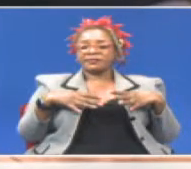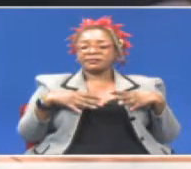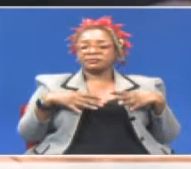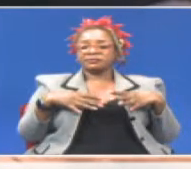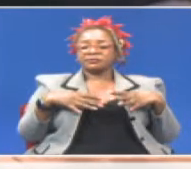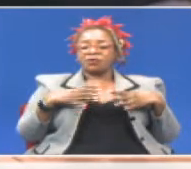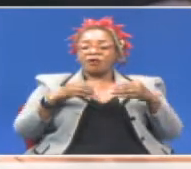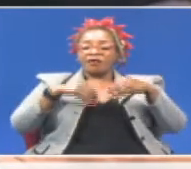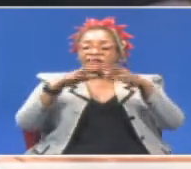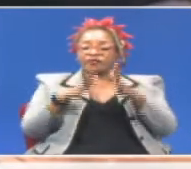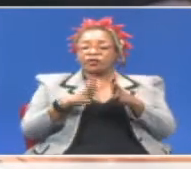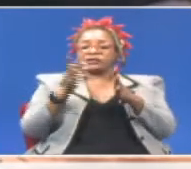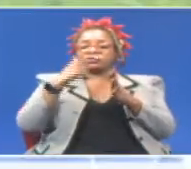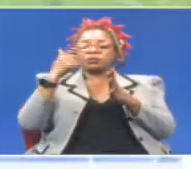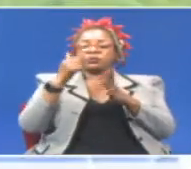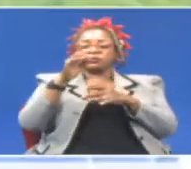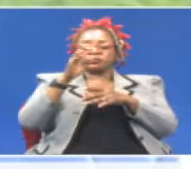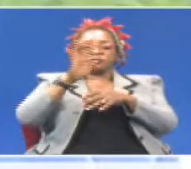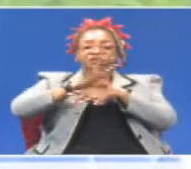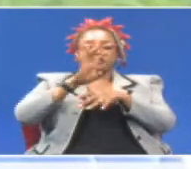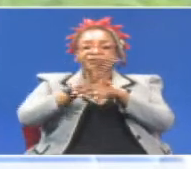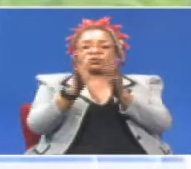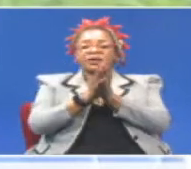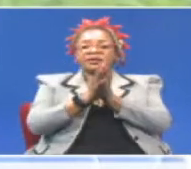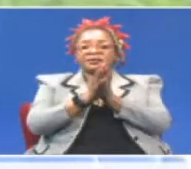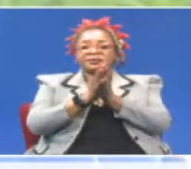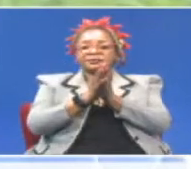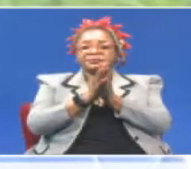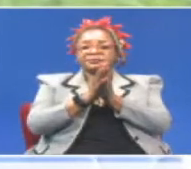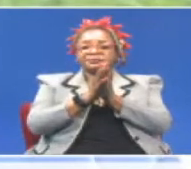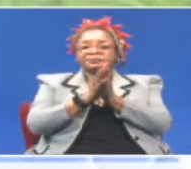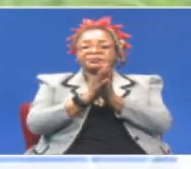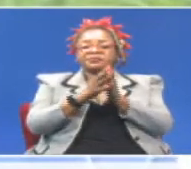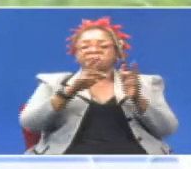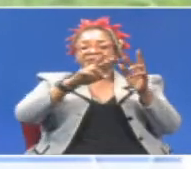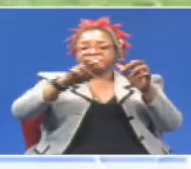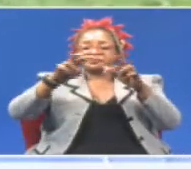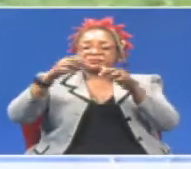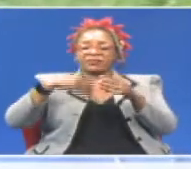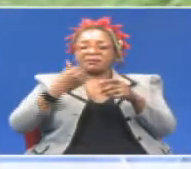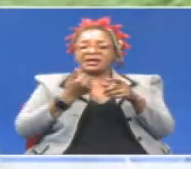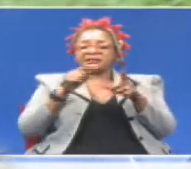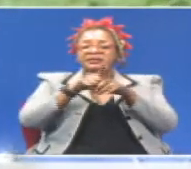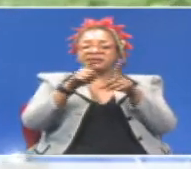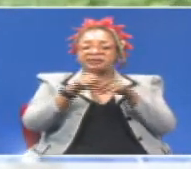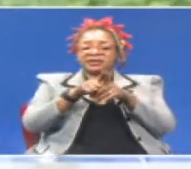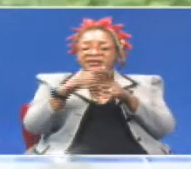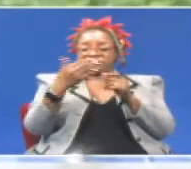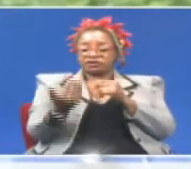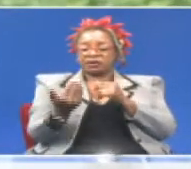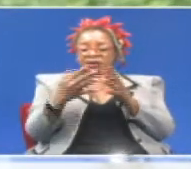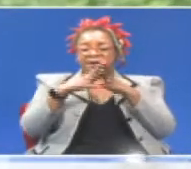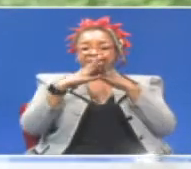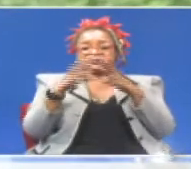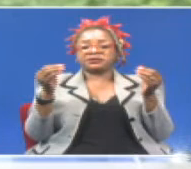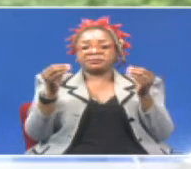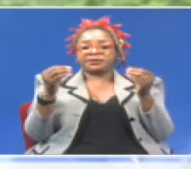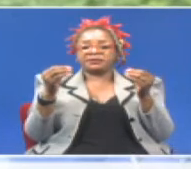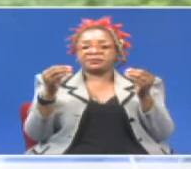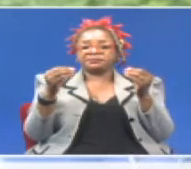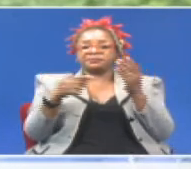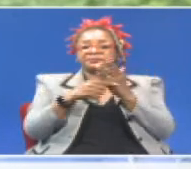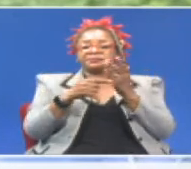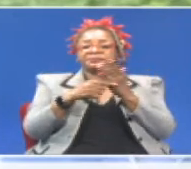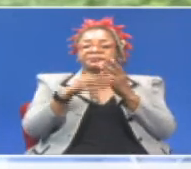wale wafuasi ambao walikuwa wanamfuata. Namsaka msikana wa dadangu ametoweka, alijiunga na kanisa